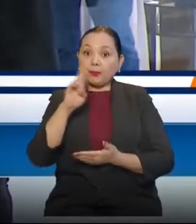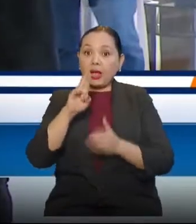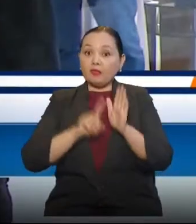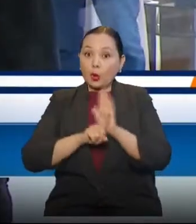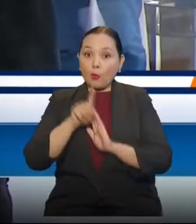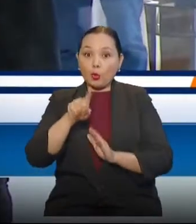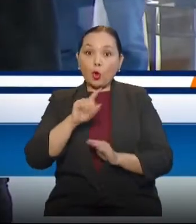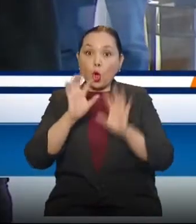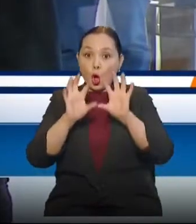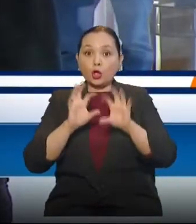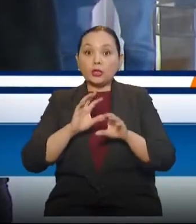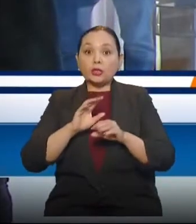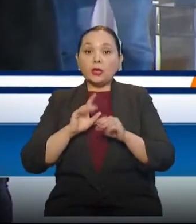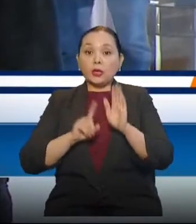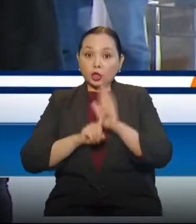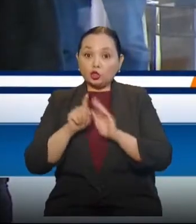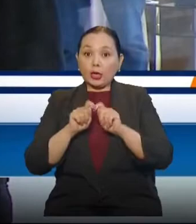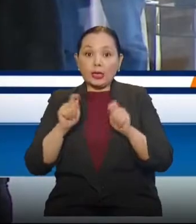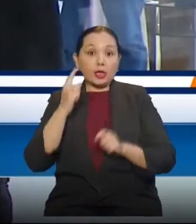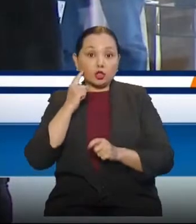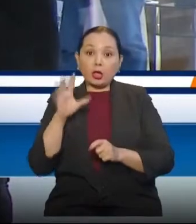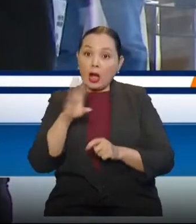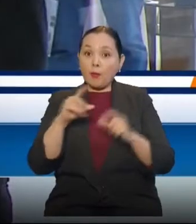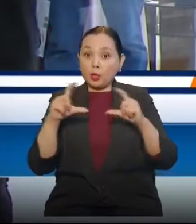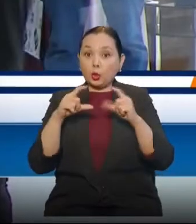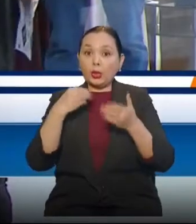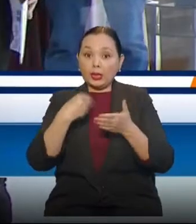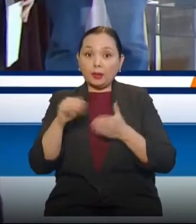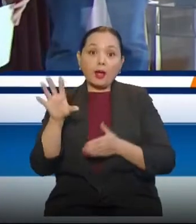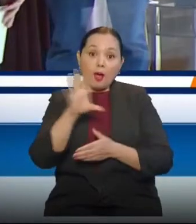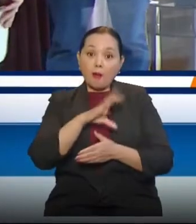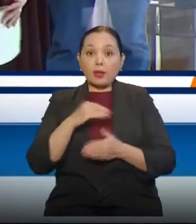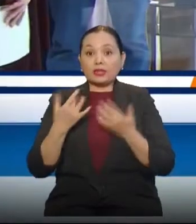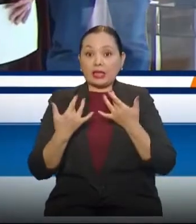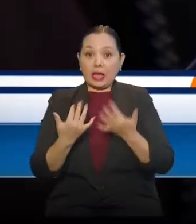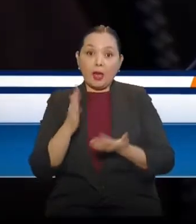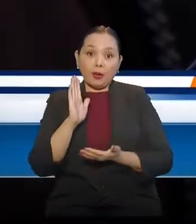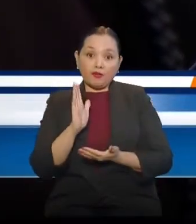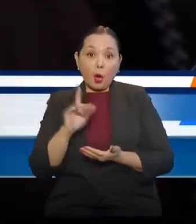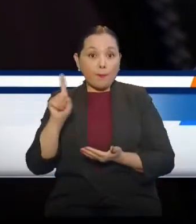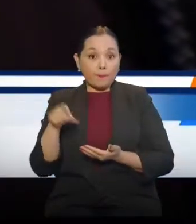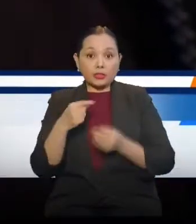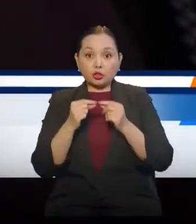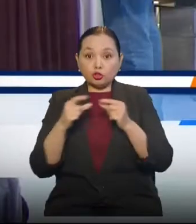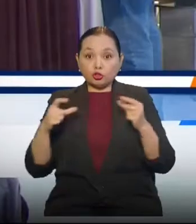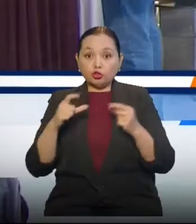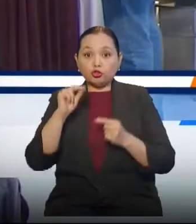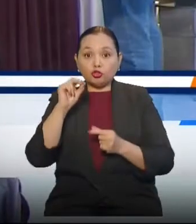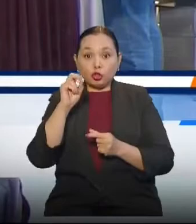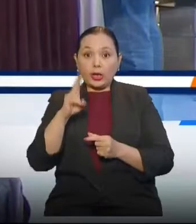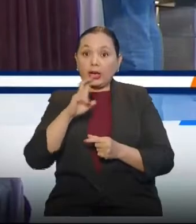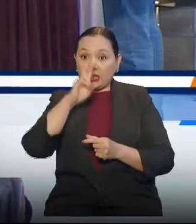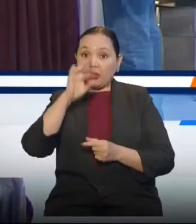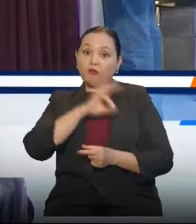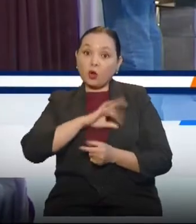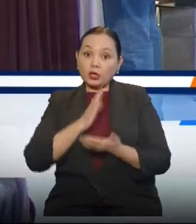boshlab bu qonun kuchga kirgani eshitilib, biz hamma do'konga kirganda hamma mahsulotlardan talab qilamiz. Bu birinchi o'rinda davlatimizga foydasi